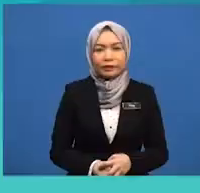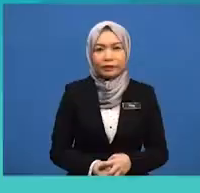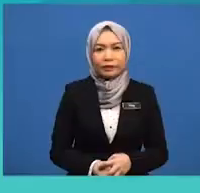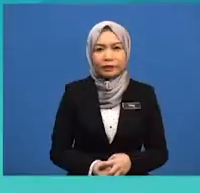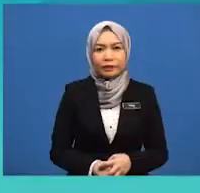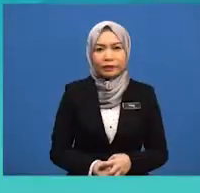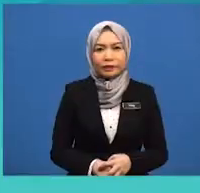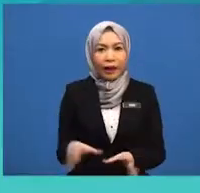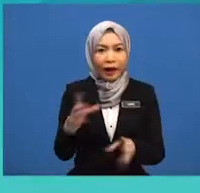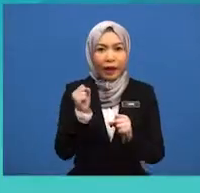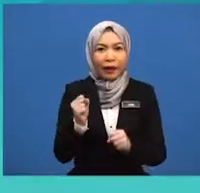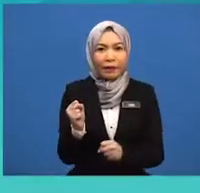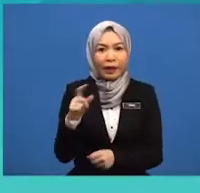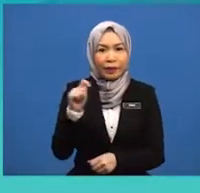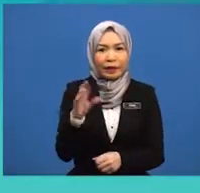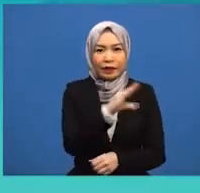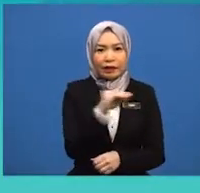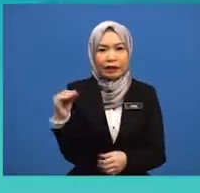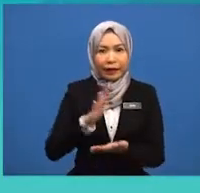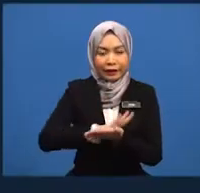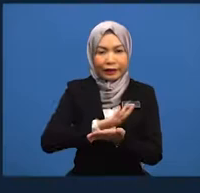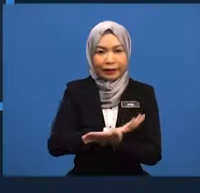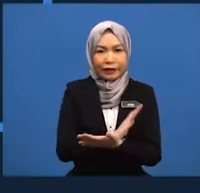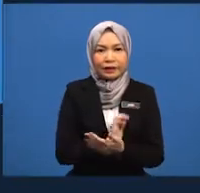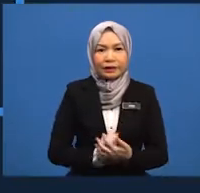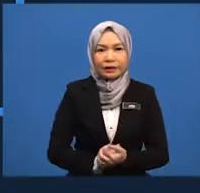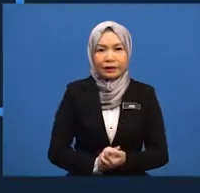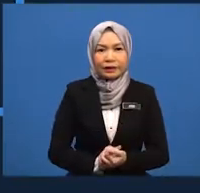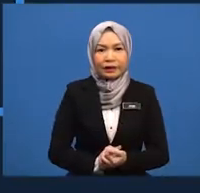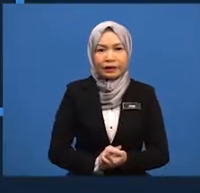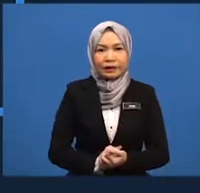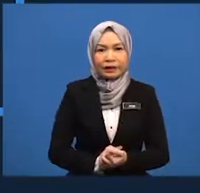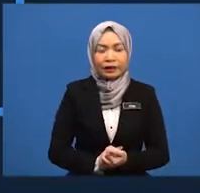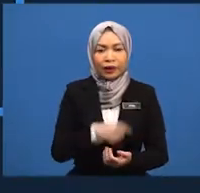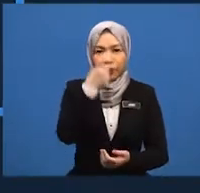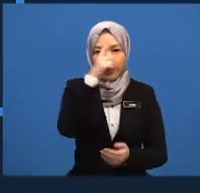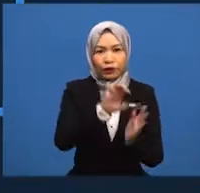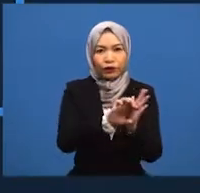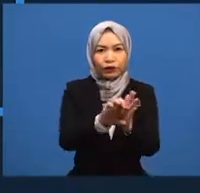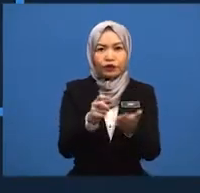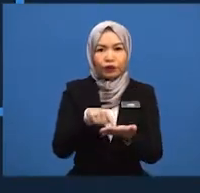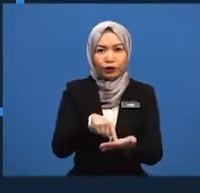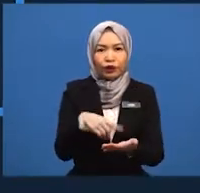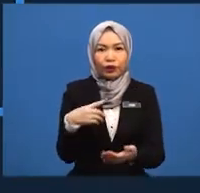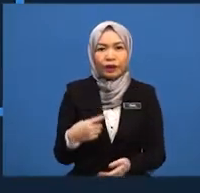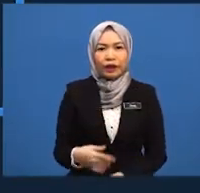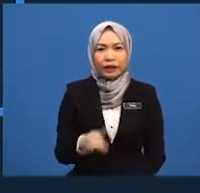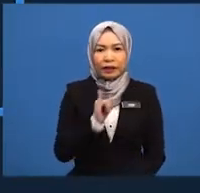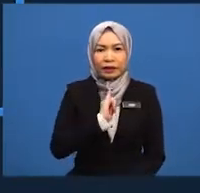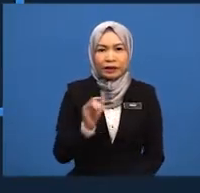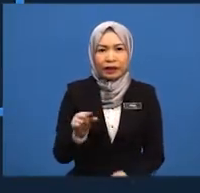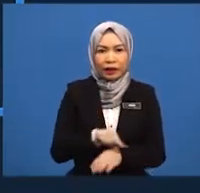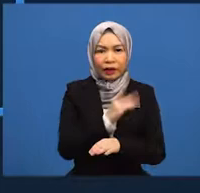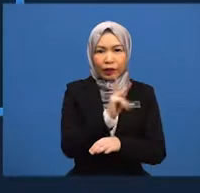Sila ambil pensel dan kertas ya, murid-murid. Untuk contoh ini, cikgu menggunakan